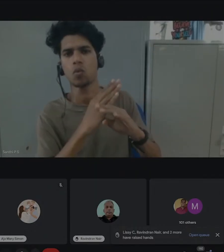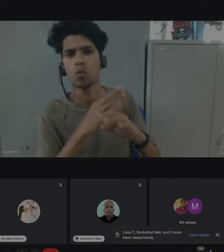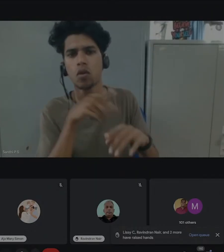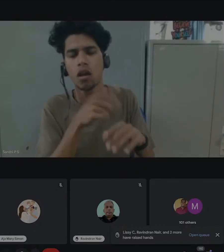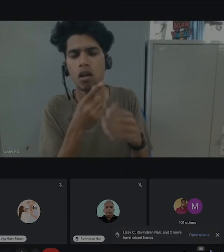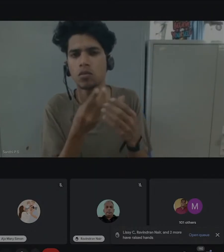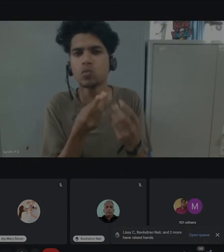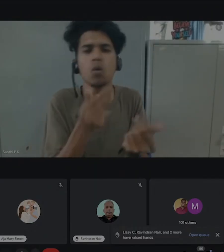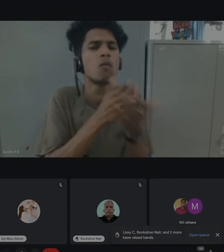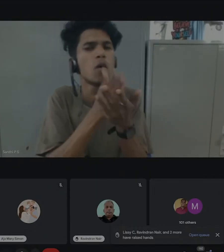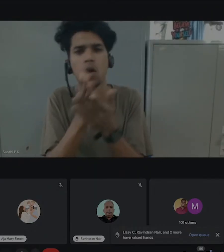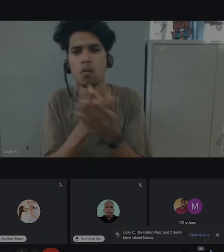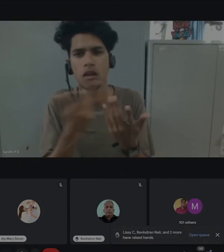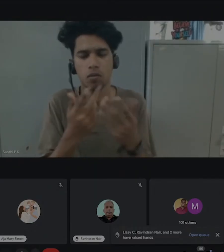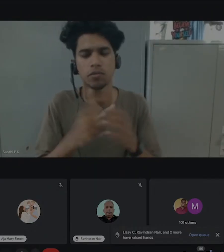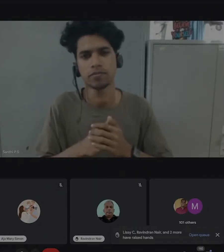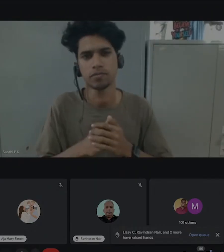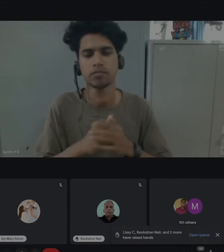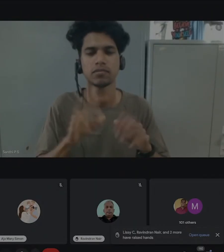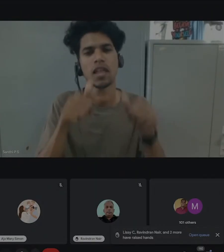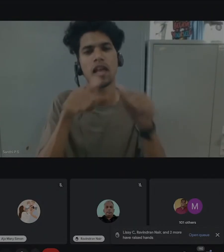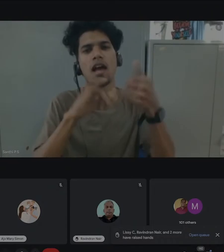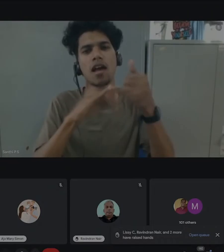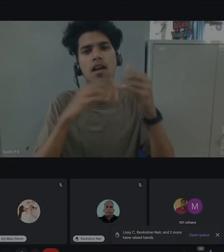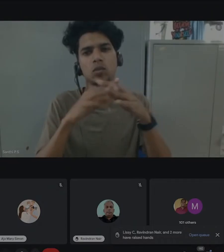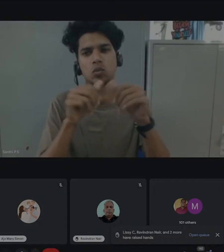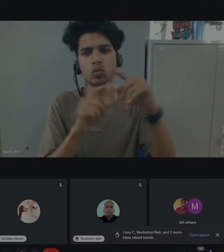പറ്റും? അശ്വതി മാഡം ഉത്തരം നൽകുന്നതാണ്.